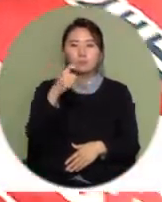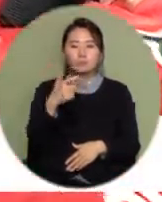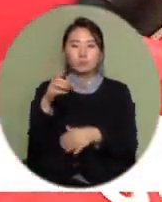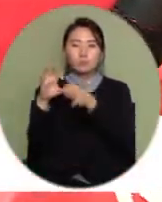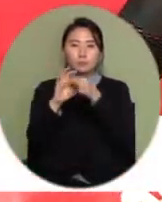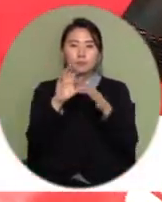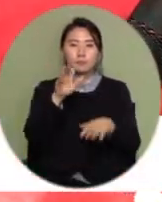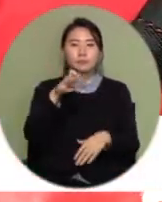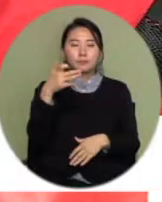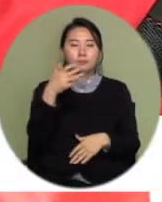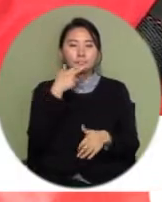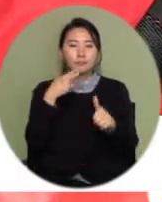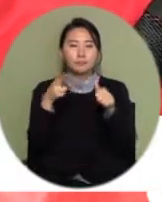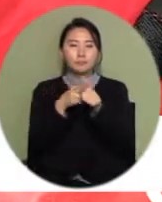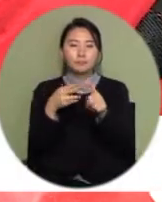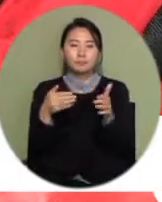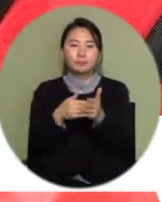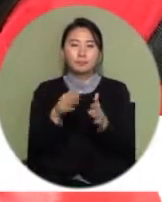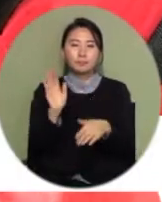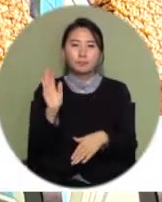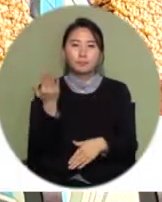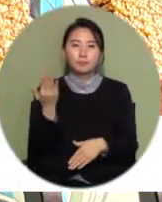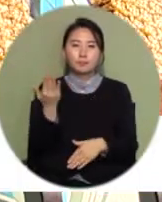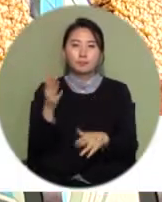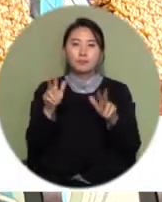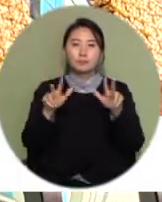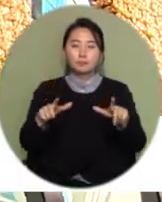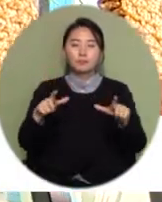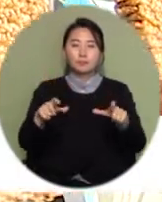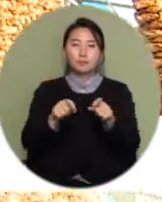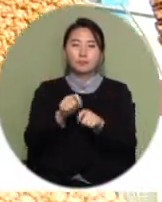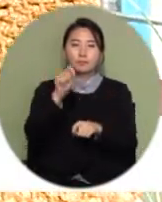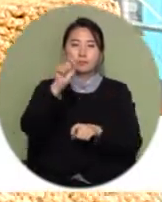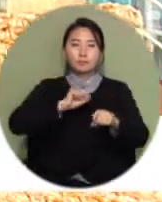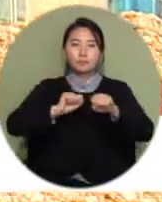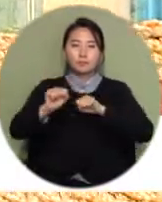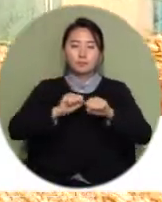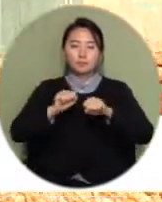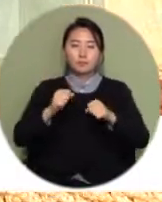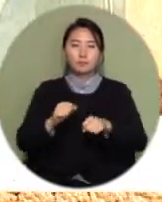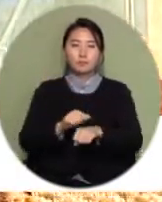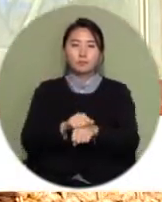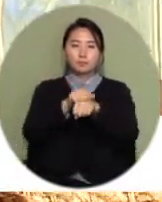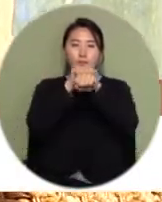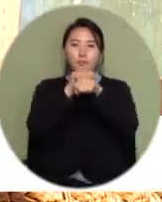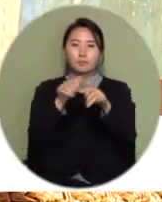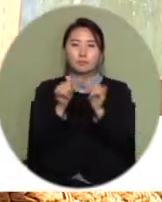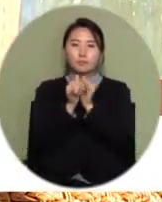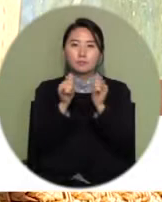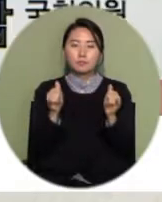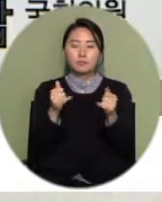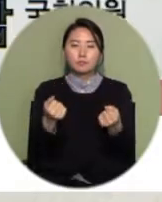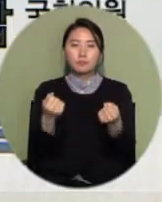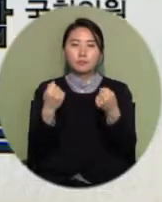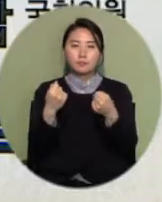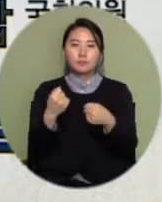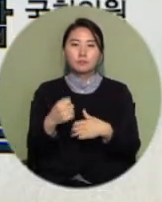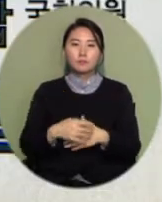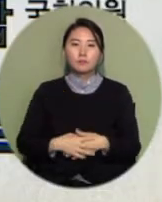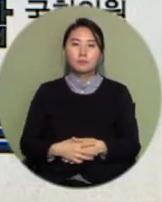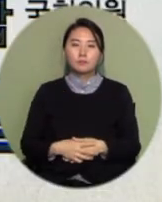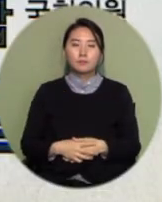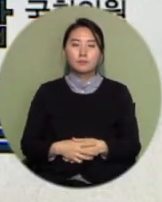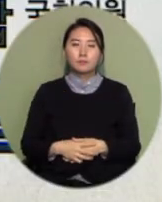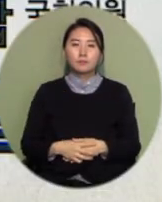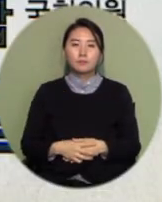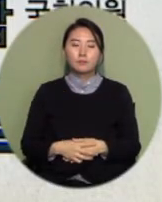18대 총선에 도 출마했던 기무 보낸 지역에서 오랜 기간 활동하며 쌓은 높은 인지도를 경쟁력으로 꼽았습니다